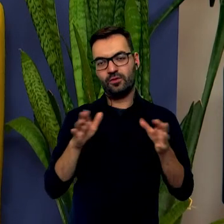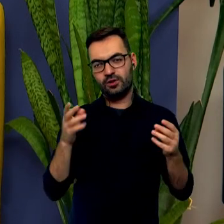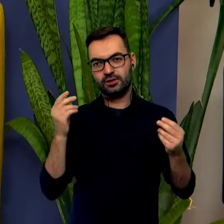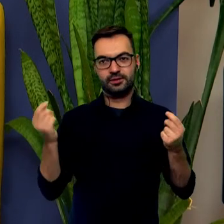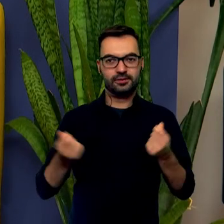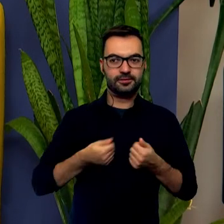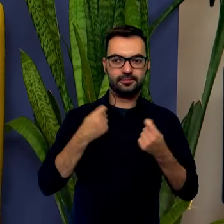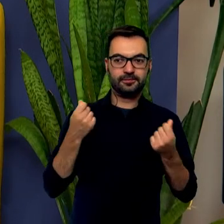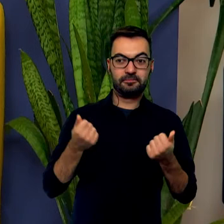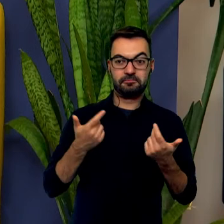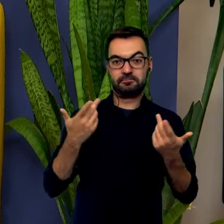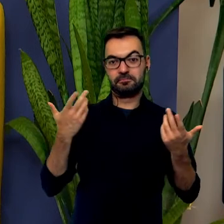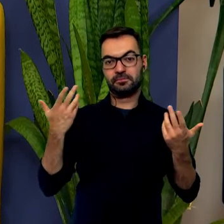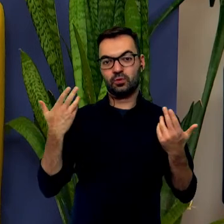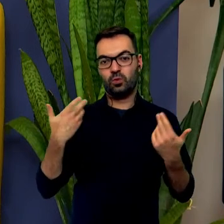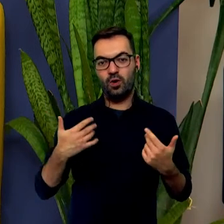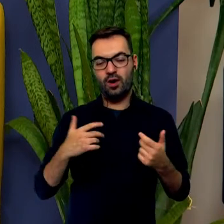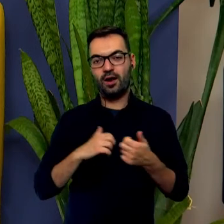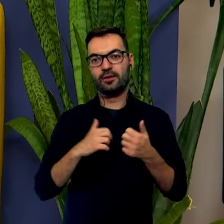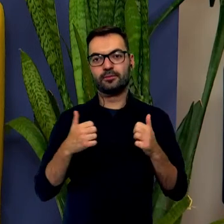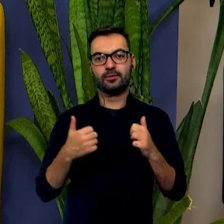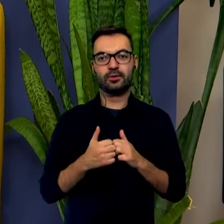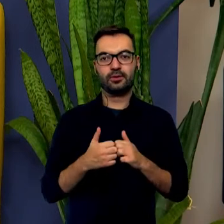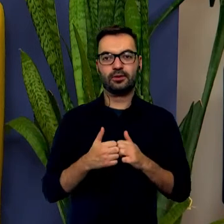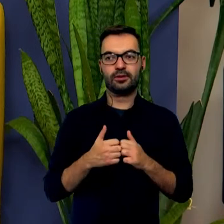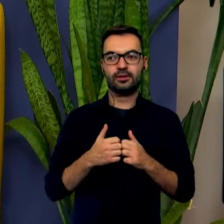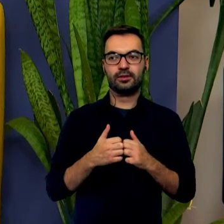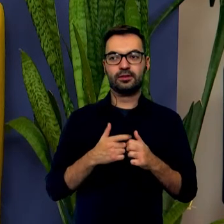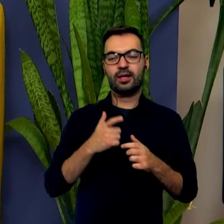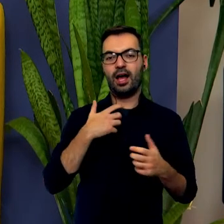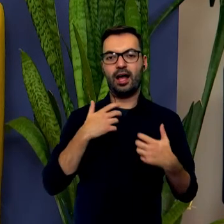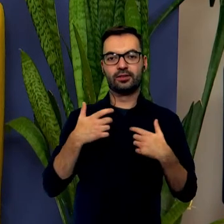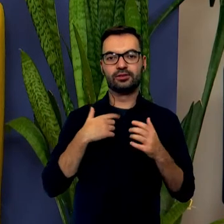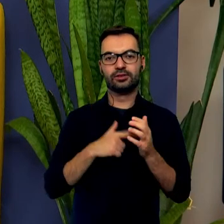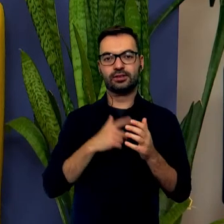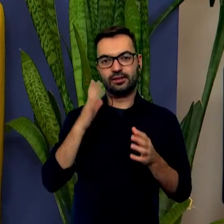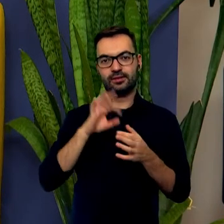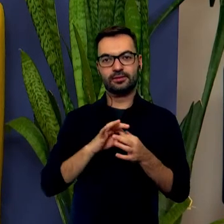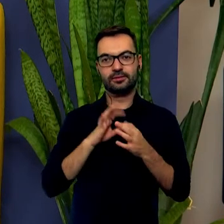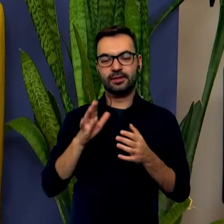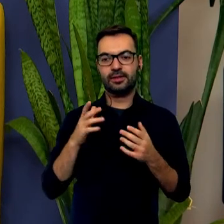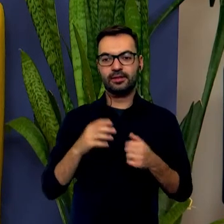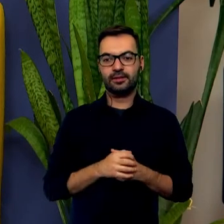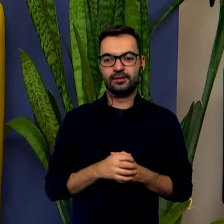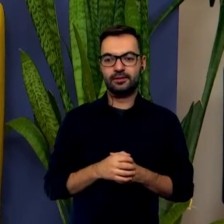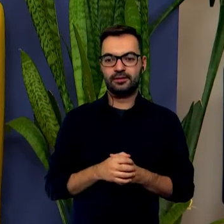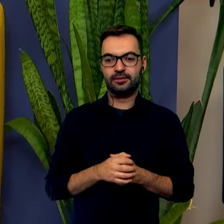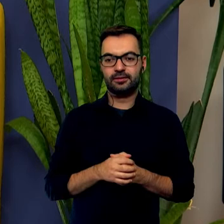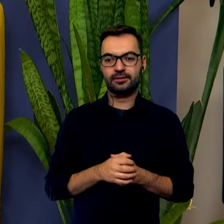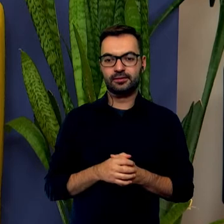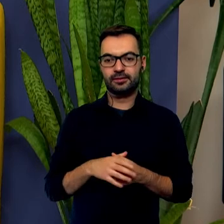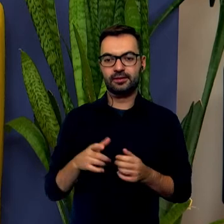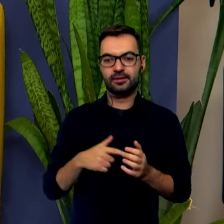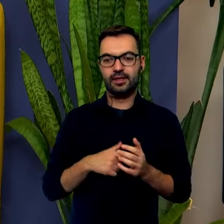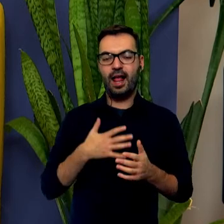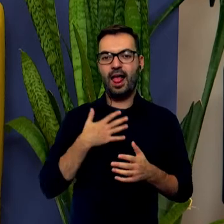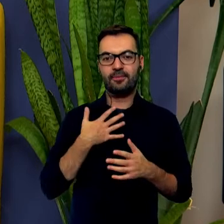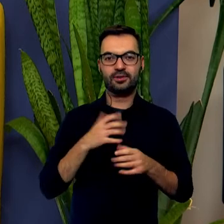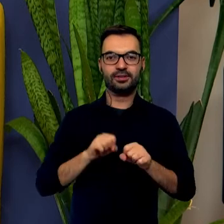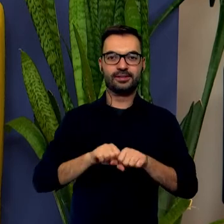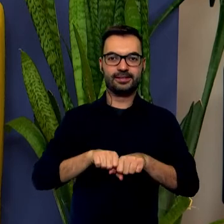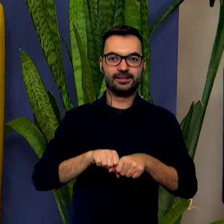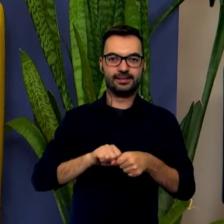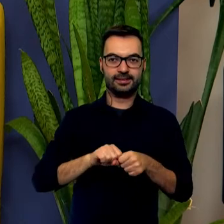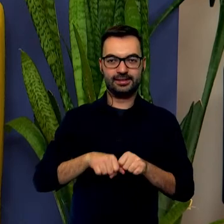takiego tła, czy tego, co aktorom towarzyszy, co jest bardzo trudne, to znaczy tego kompletnego wyrzęcia